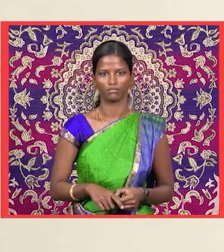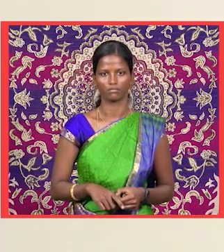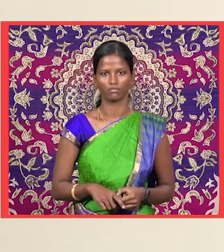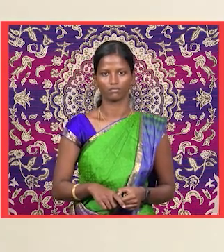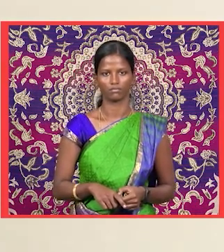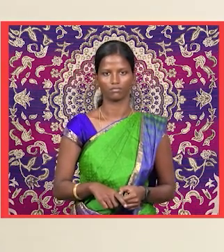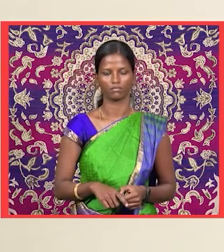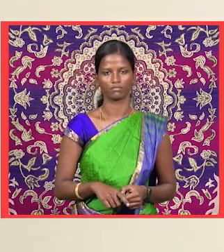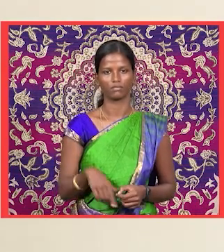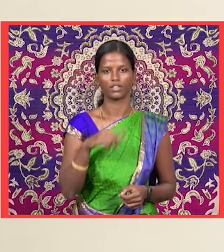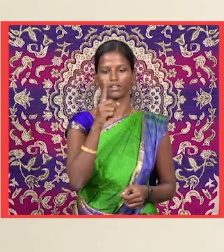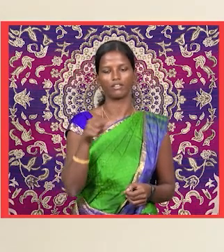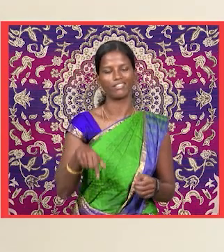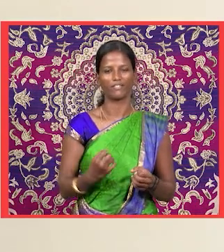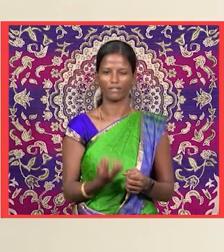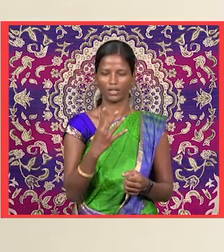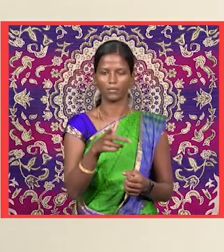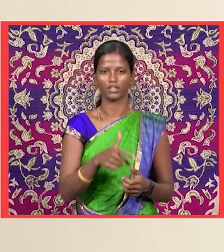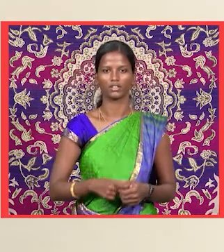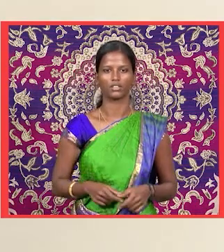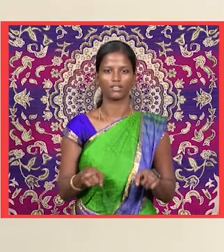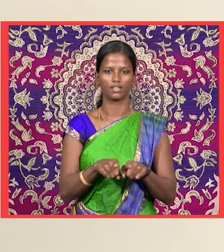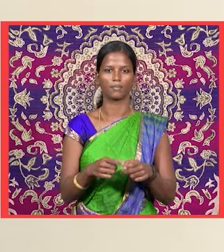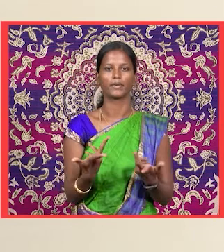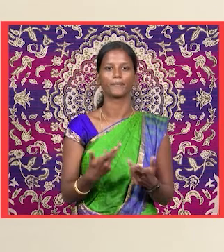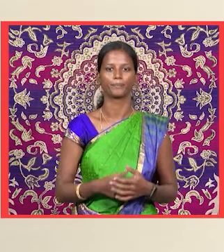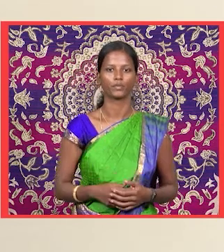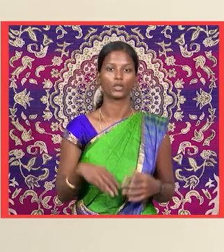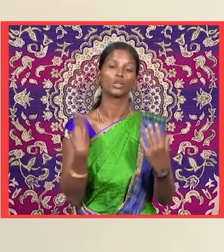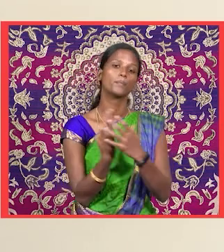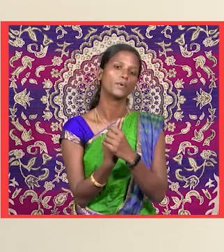தேவைப்படும் லிட்டர்கள் ஸோ மொத்த லிட்டர் 50.